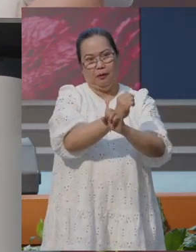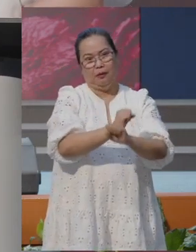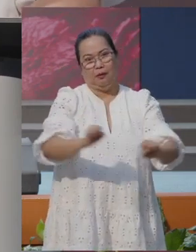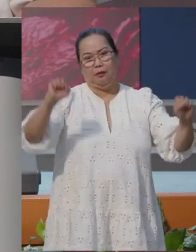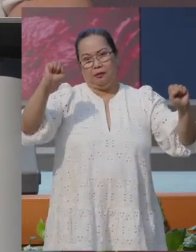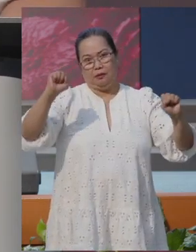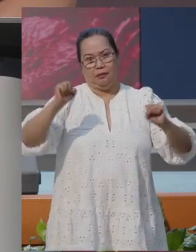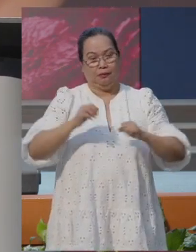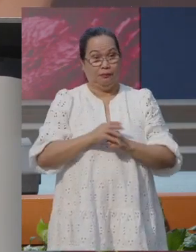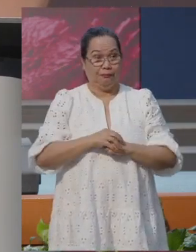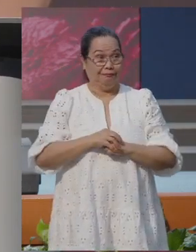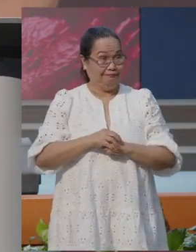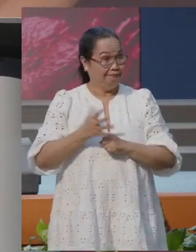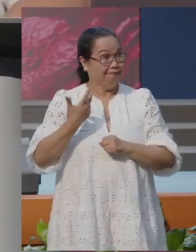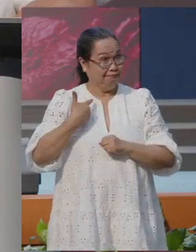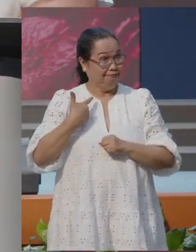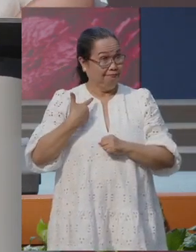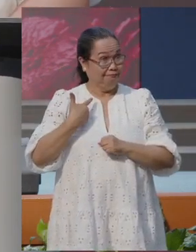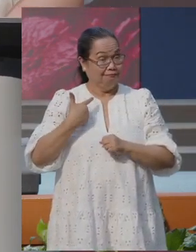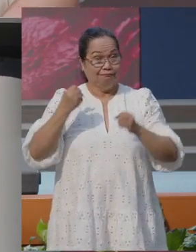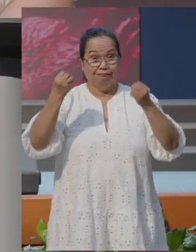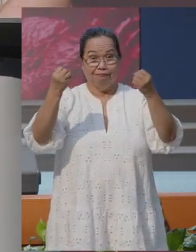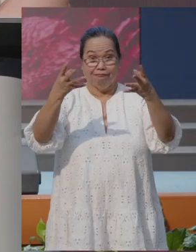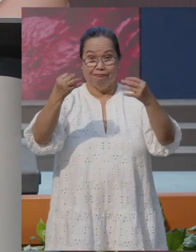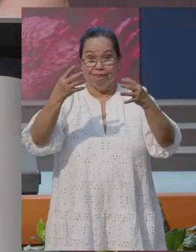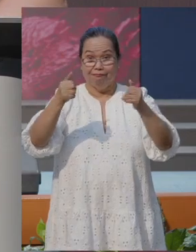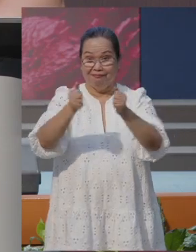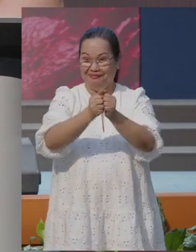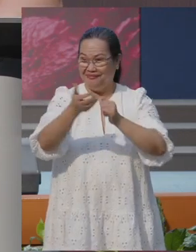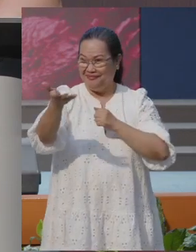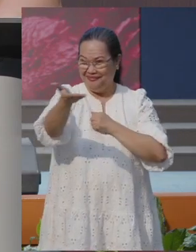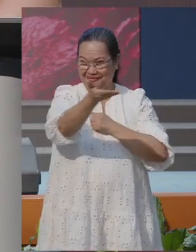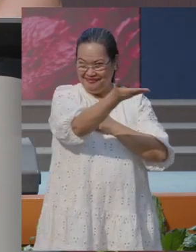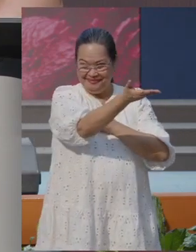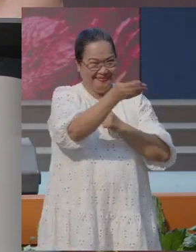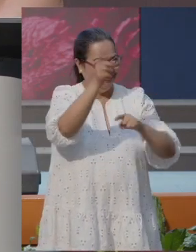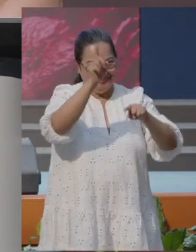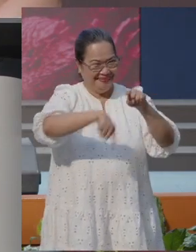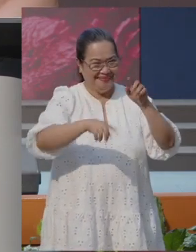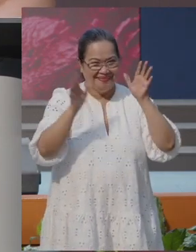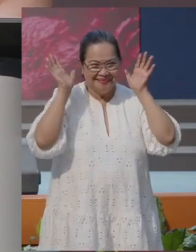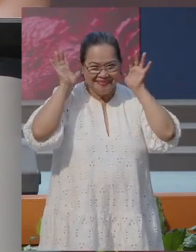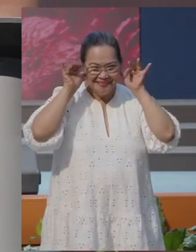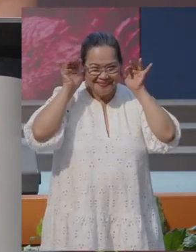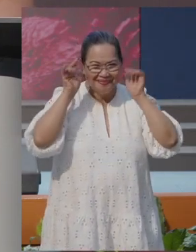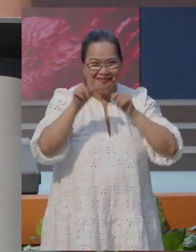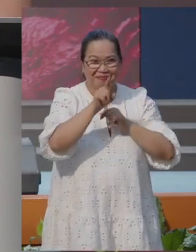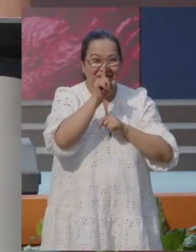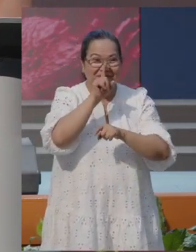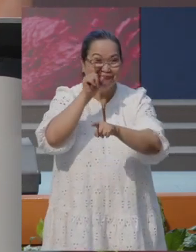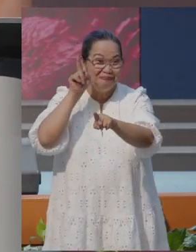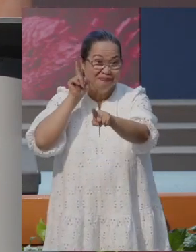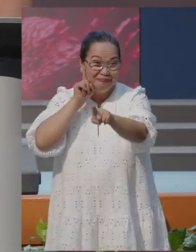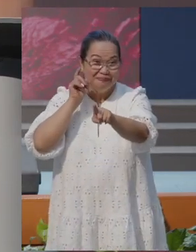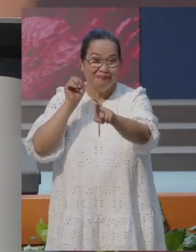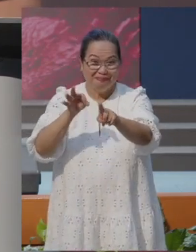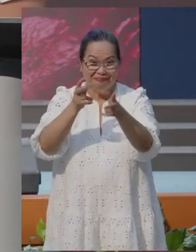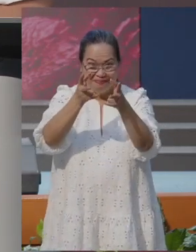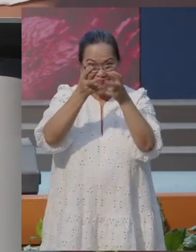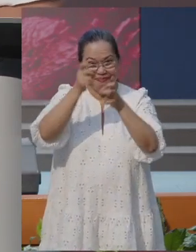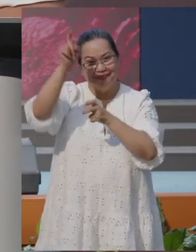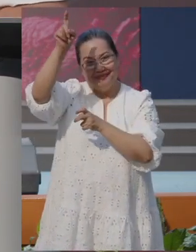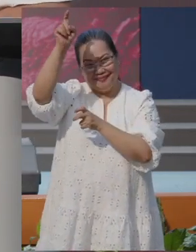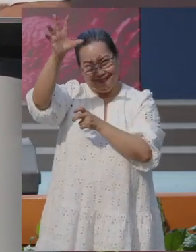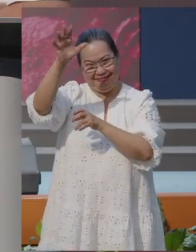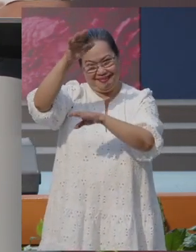Pero marami po, mga kasama natin dito, hindi nakakarinig physically, pero narinig nila ang tawag ng